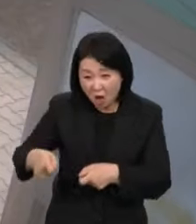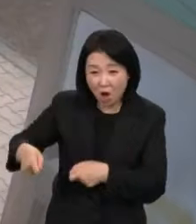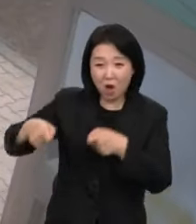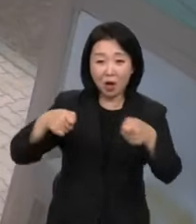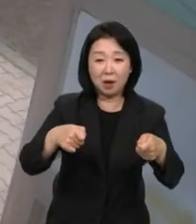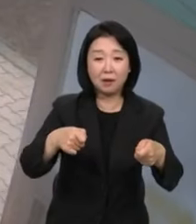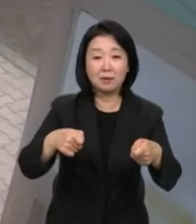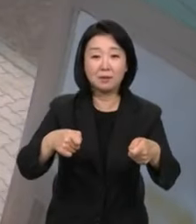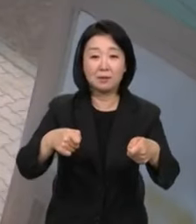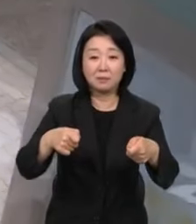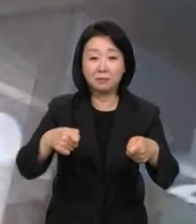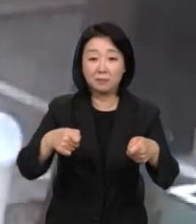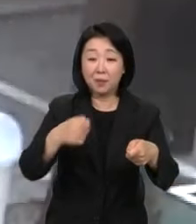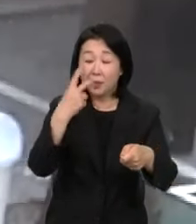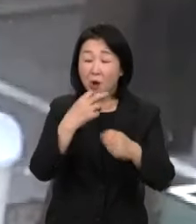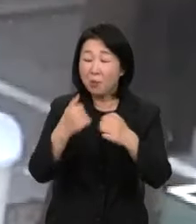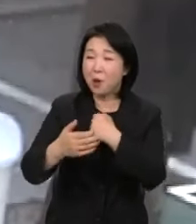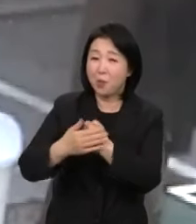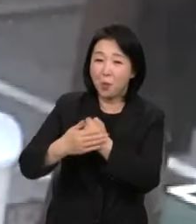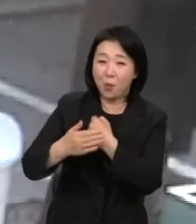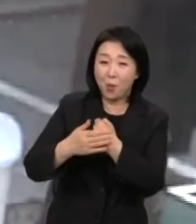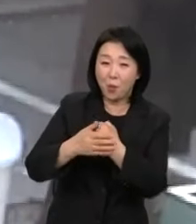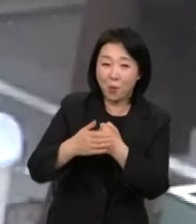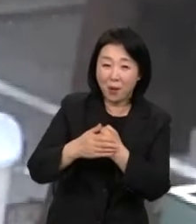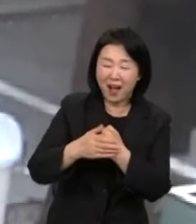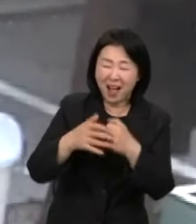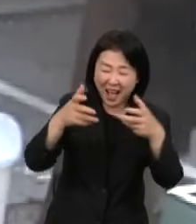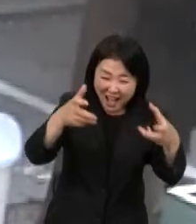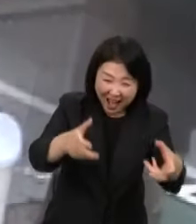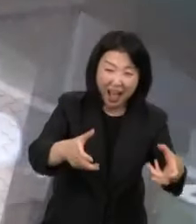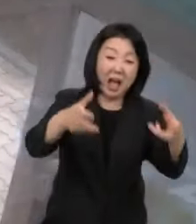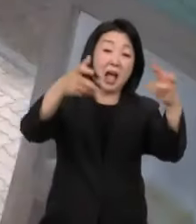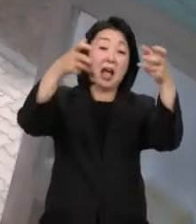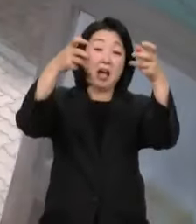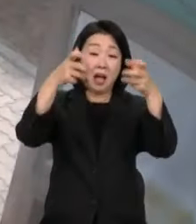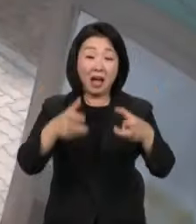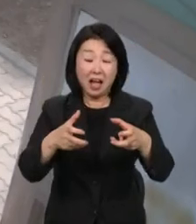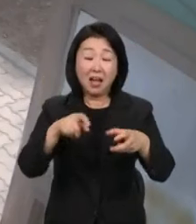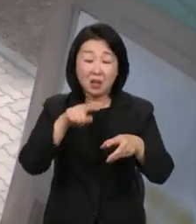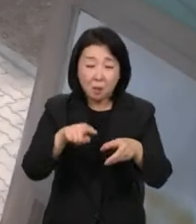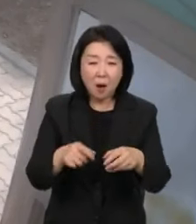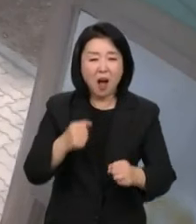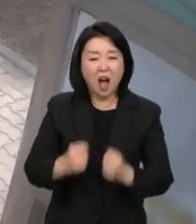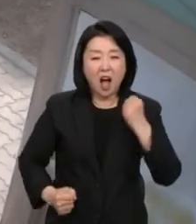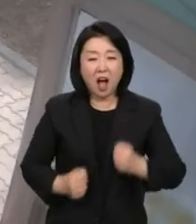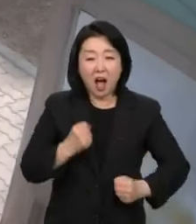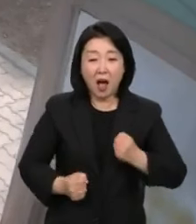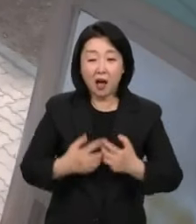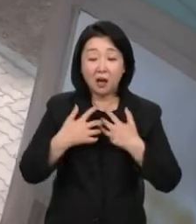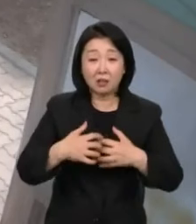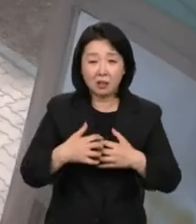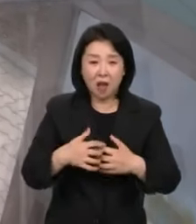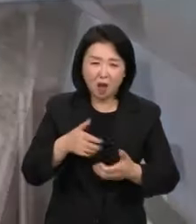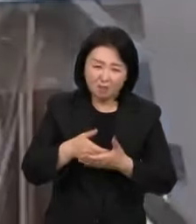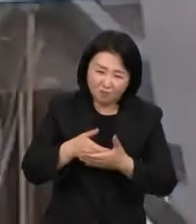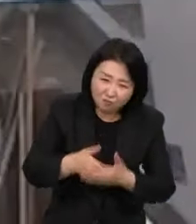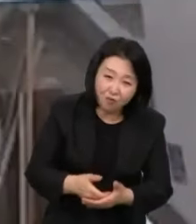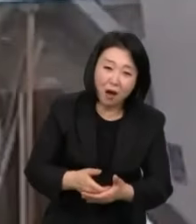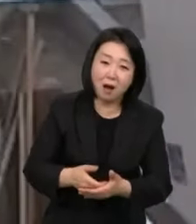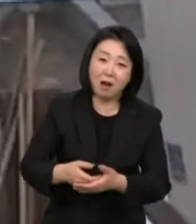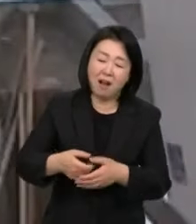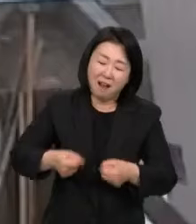옵니다. 경비원의 도움을 받아가며 싣는 커다란 물건, 러닝머신입니다. 무거워진 수레를 끌고